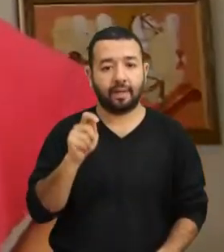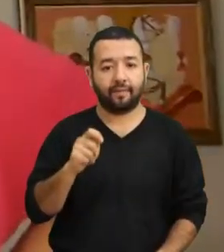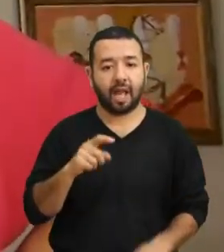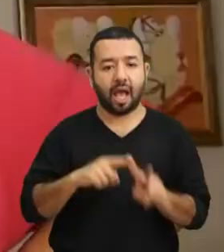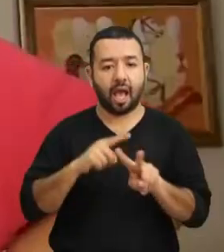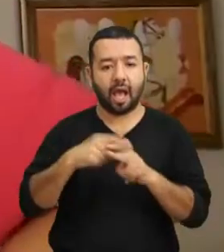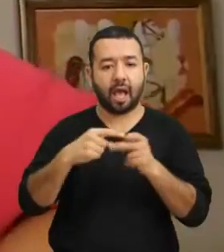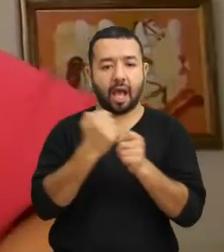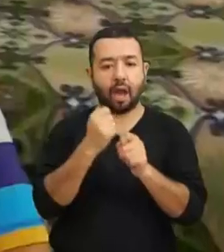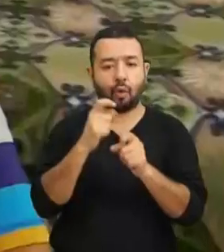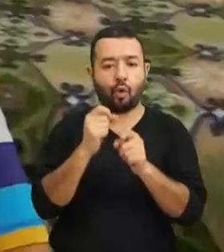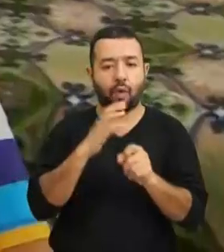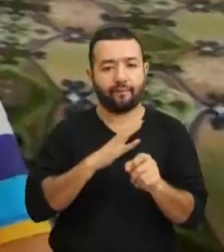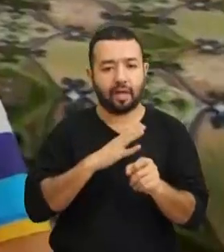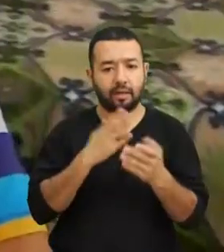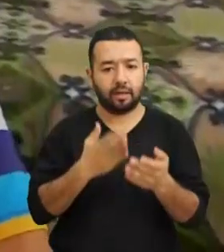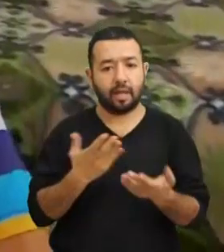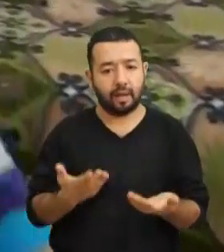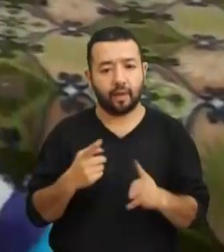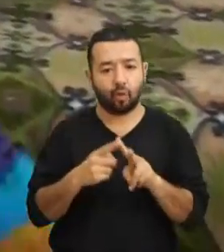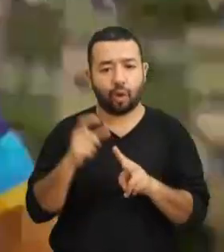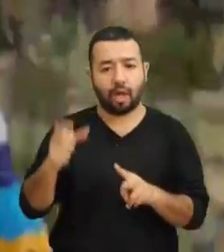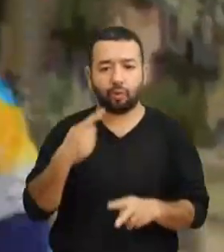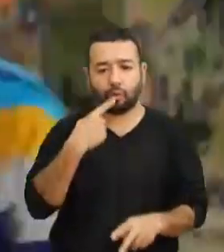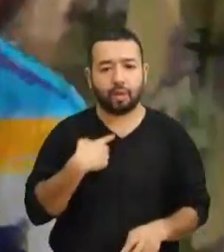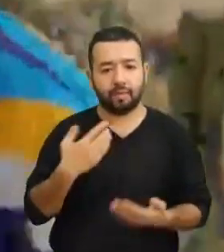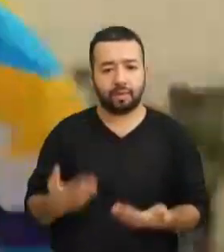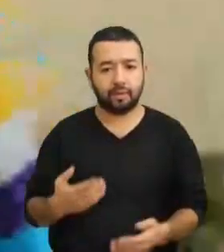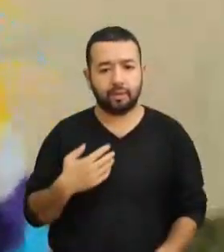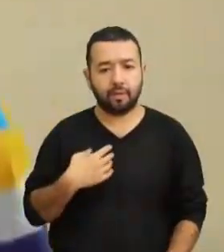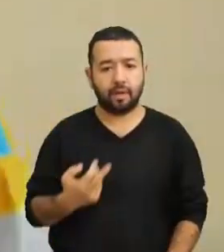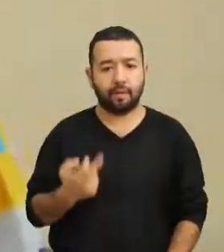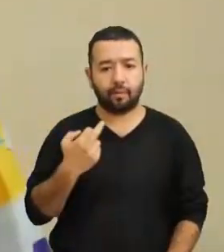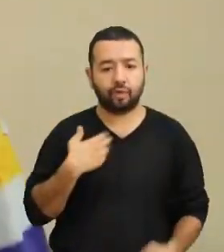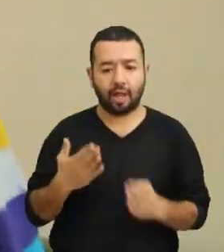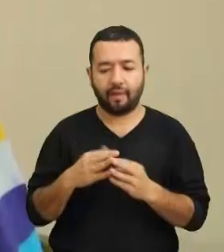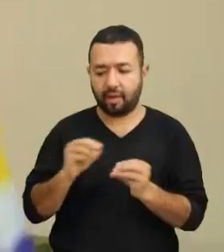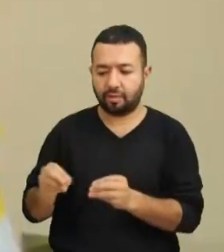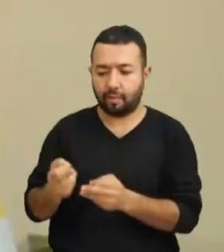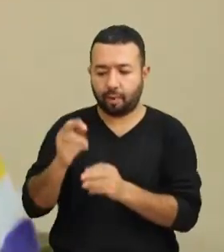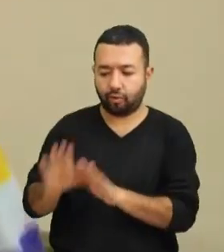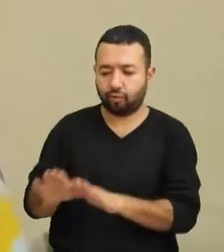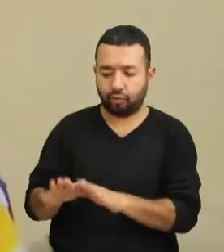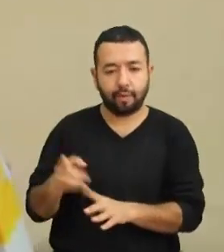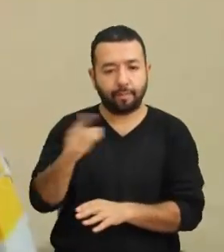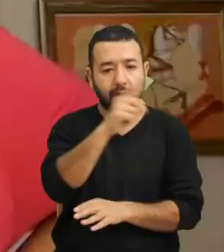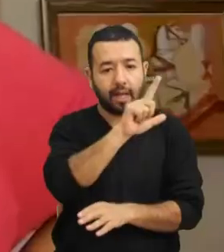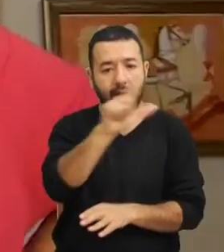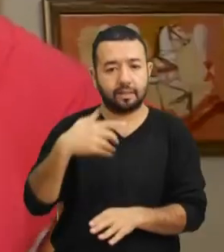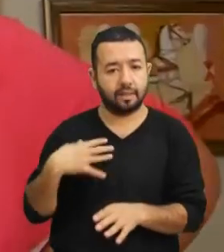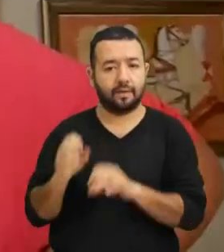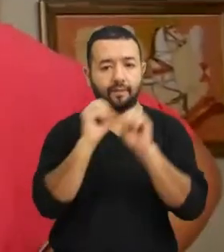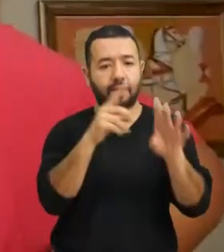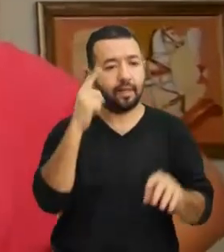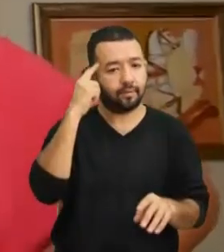yapan kargo şirketleri varmış. Evet anne Nurhan abi söylemişti. Boşu boşuna evi dolduracağına başta şu tarın zihinlerini doldursun.